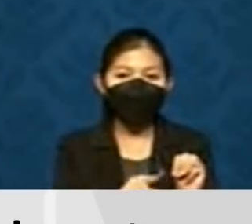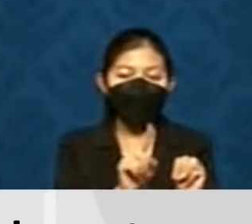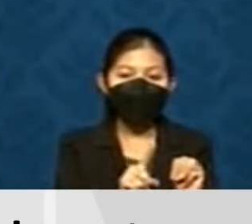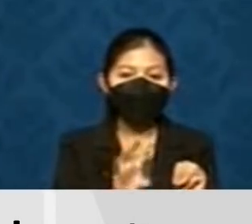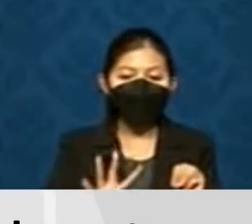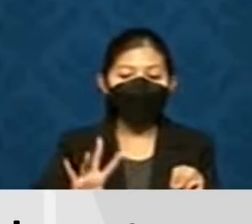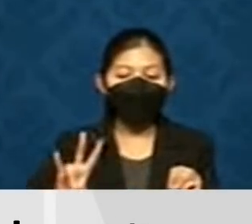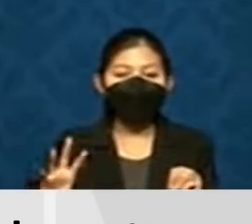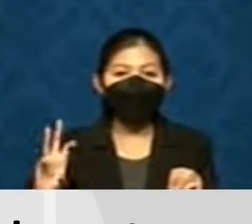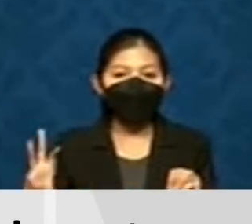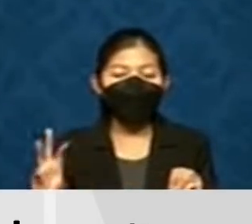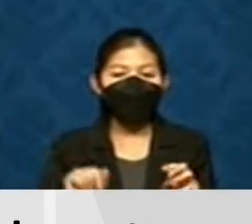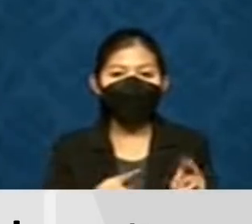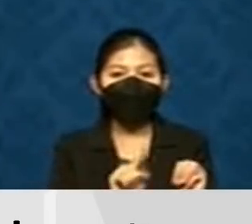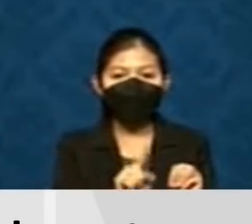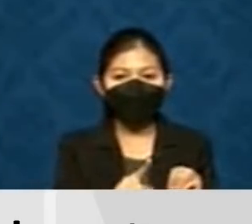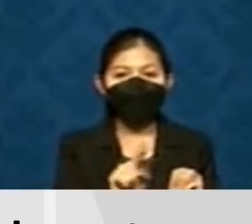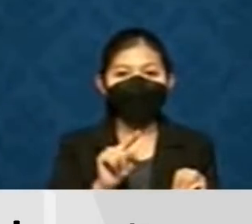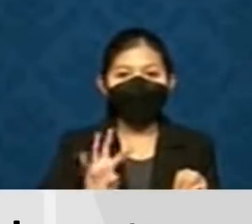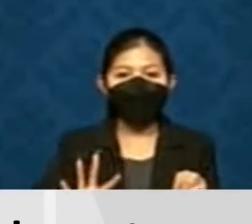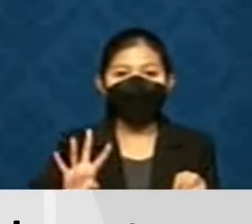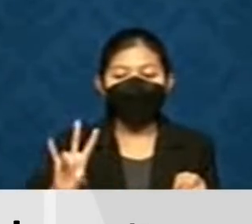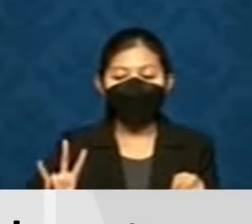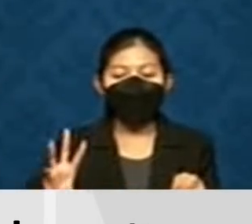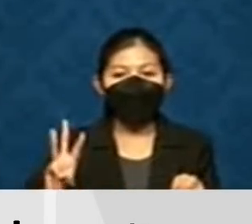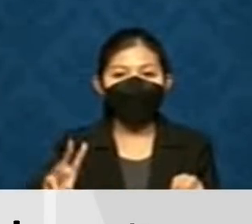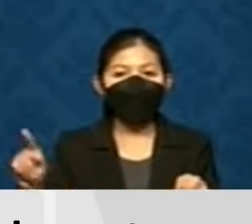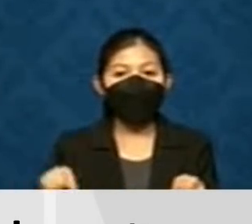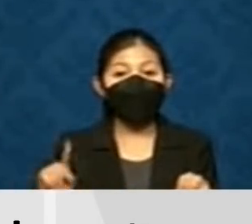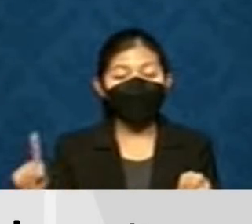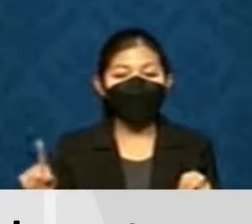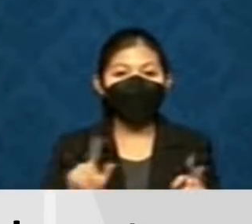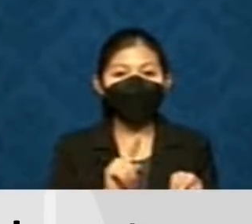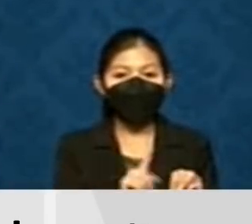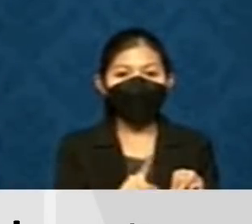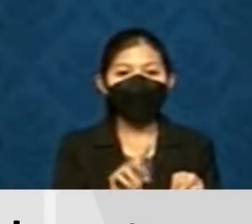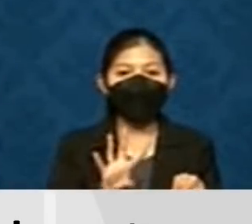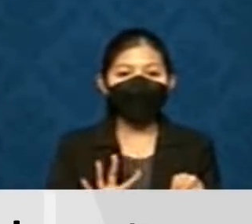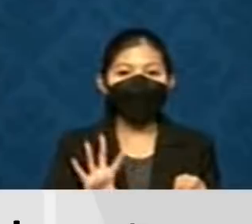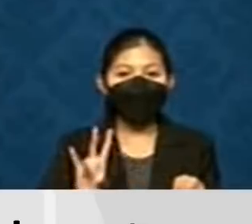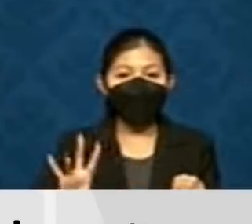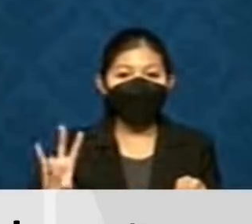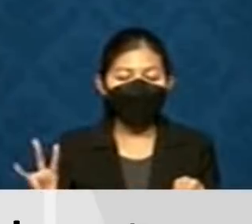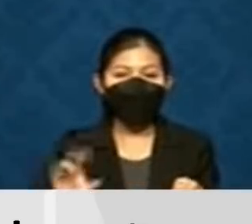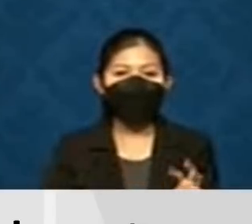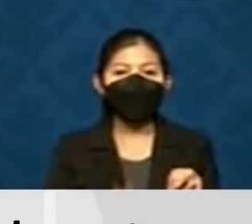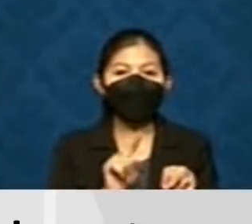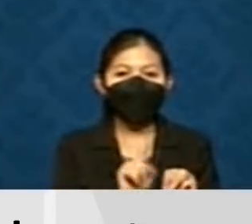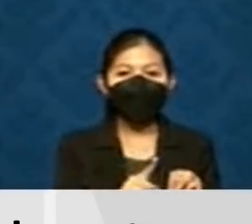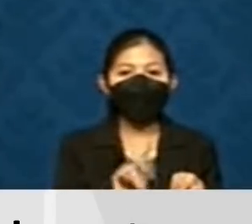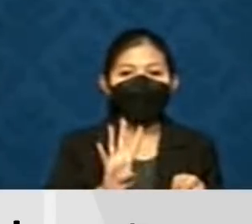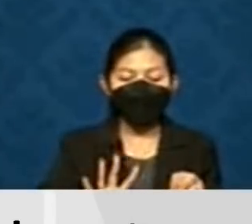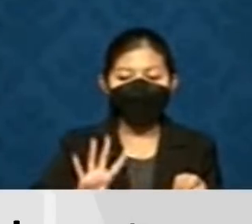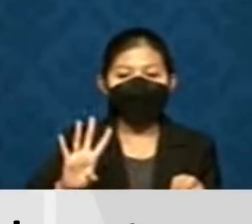าตรา27วรรค3ซึ่งถือว่าเป็นการเลือกปฏิบัติยังไม่เป็นธรรมต่อบุคคลด้วยเหตุผลเรื่องความแตกต่างเรื่องเพ